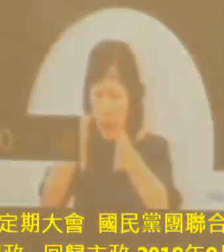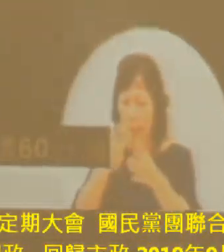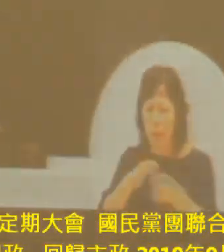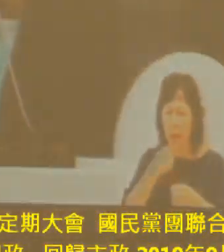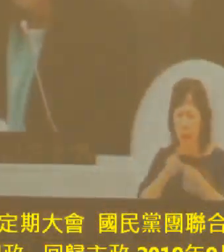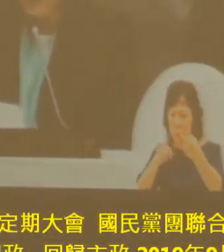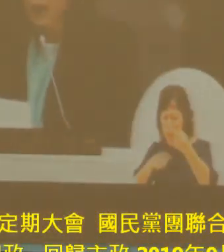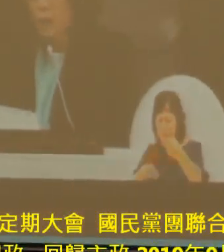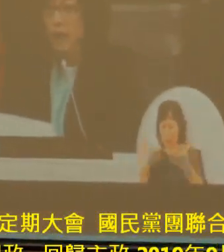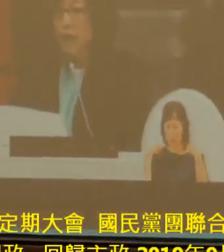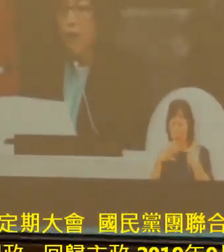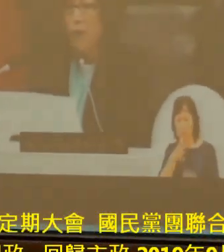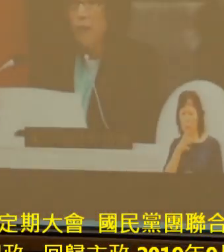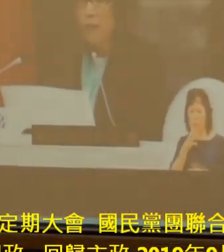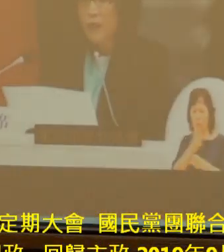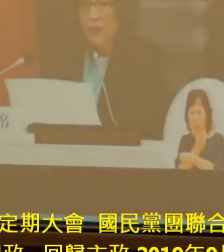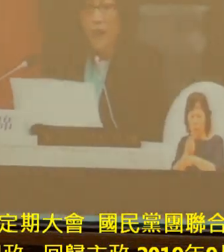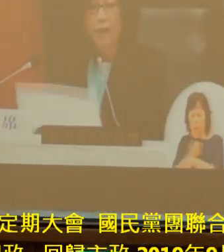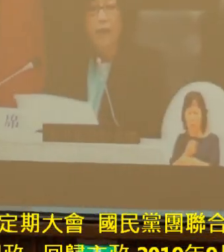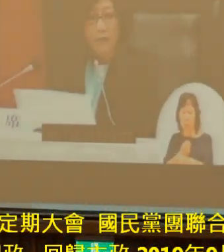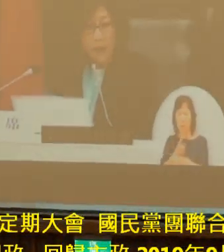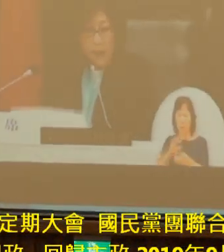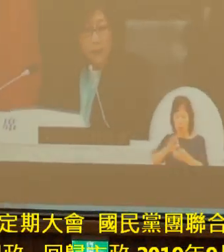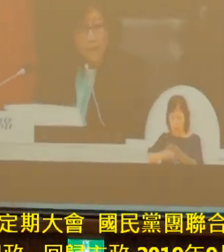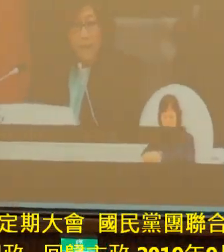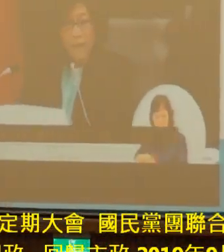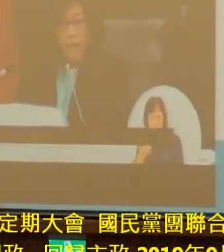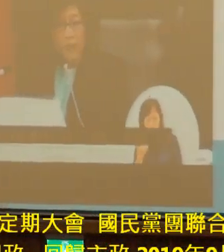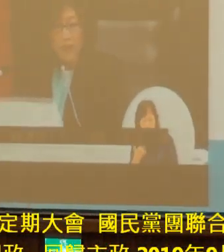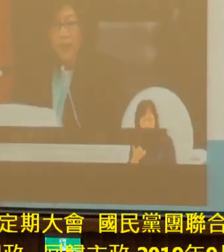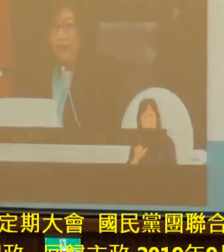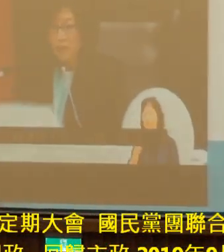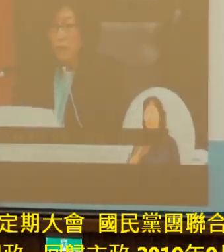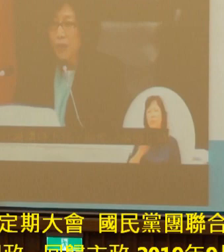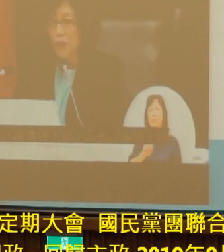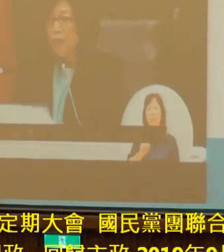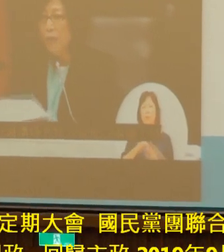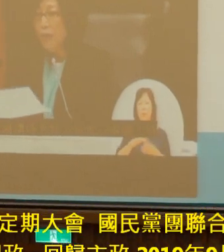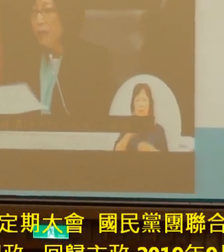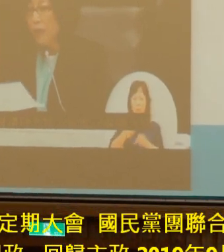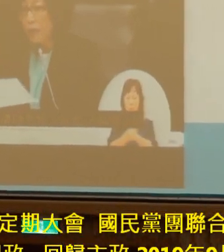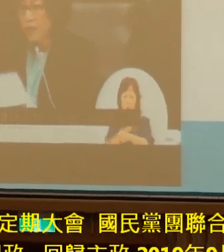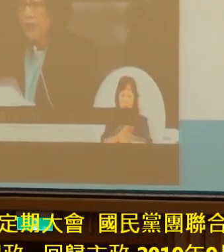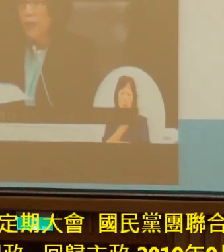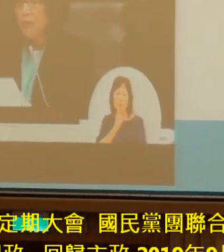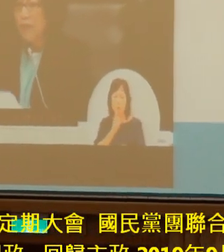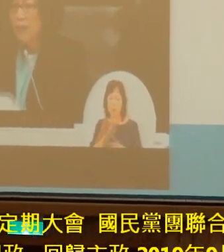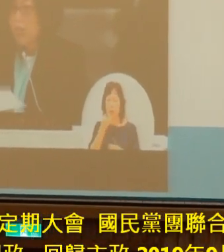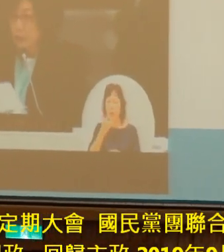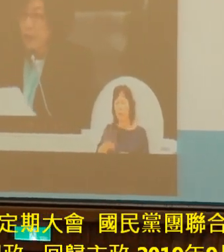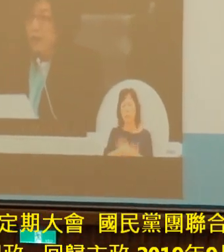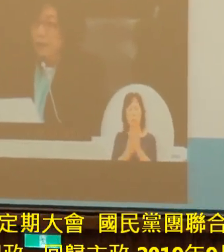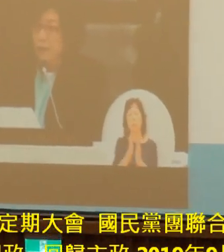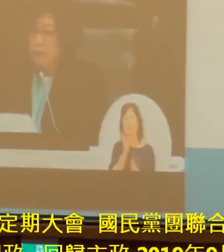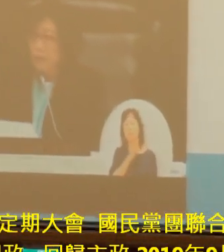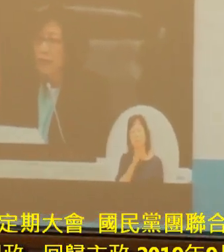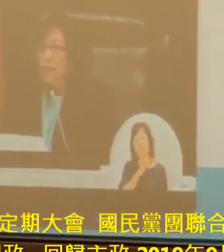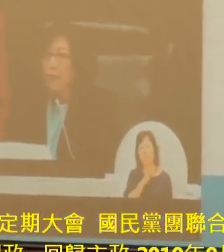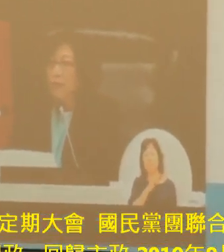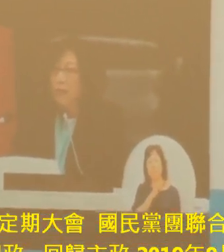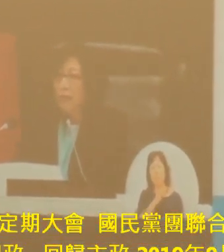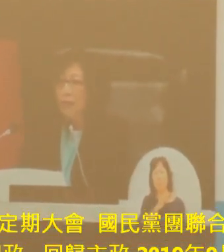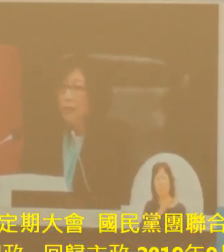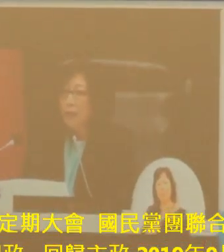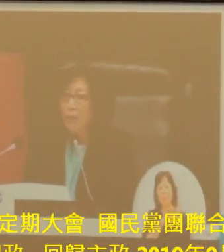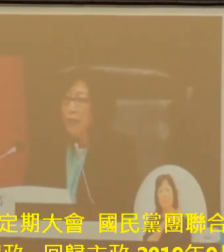听一下。 那观点讲，这是做失败。刚才把房间装的好，我今天做嘛，我也装了几